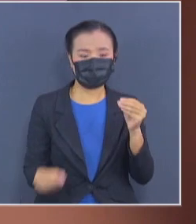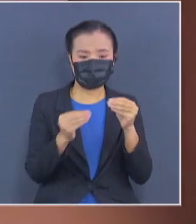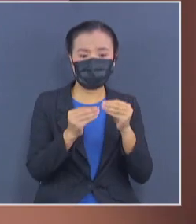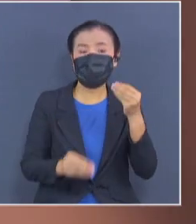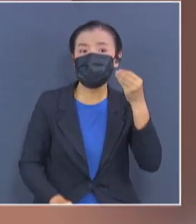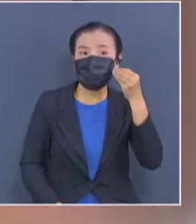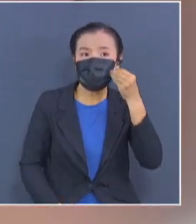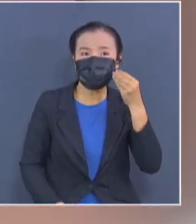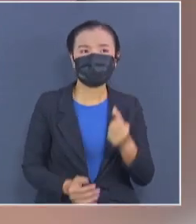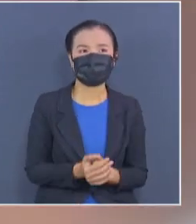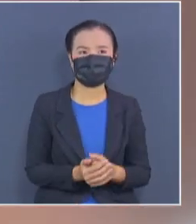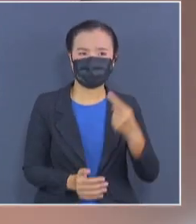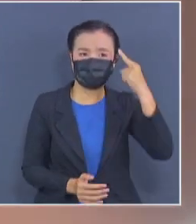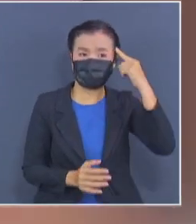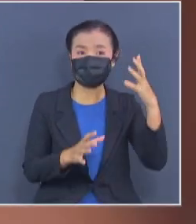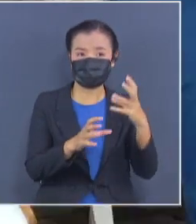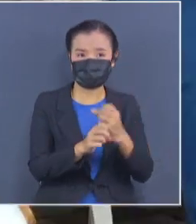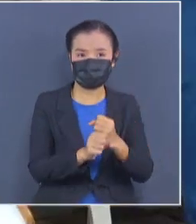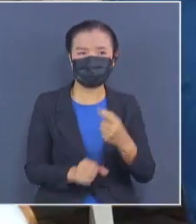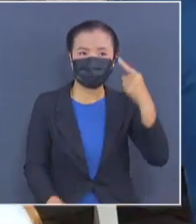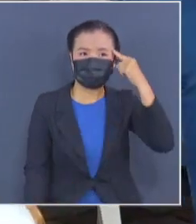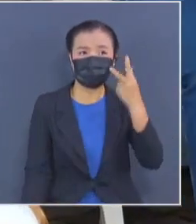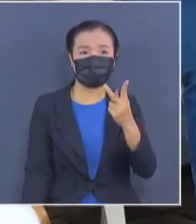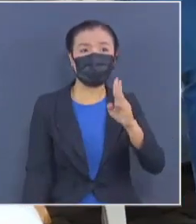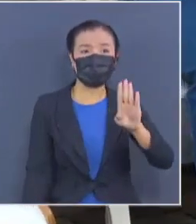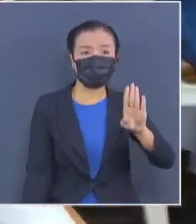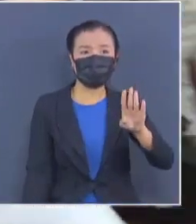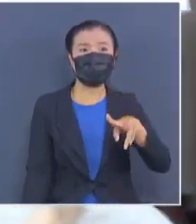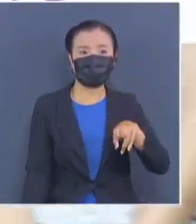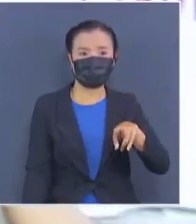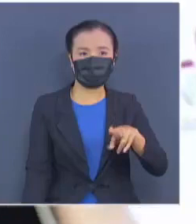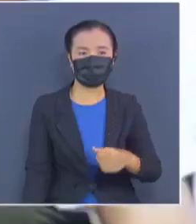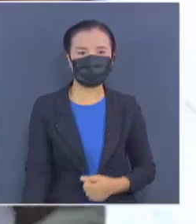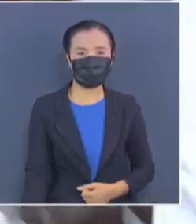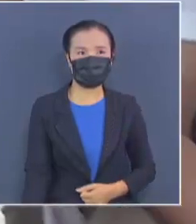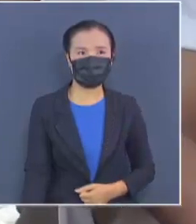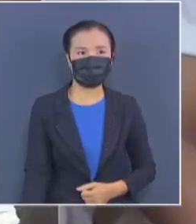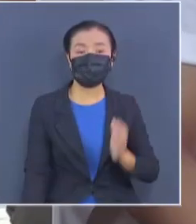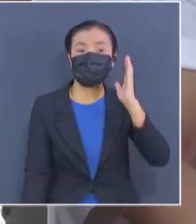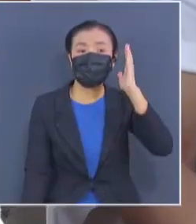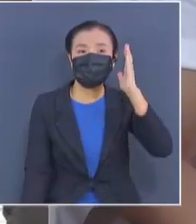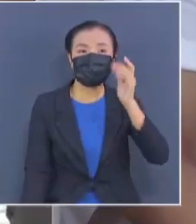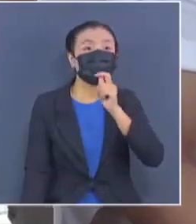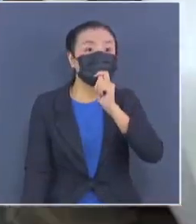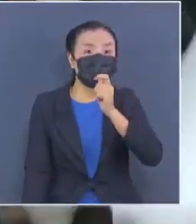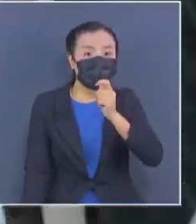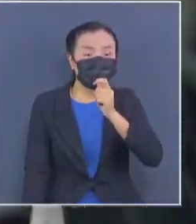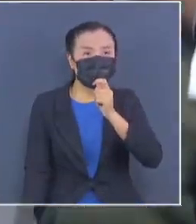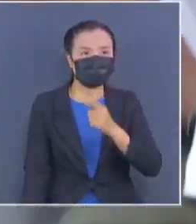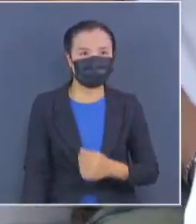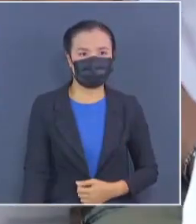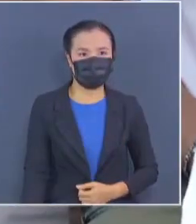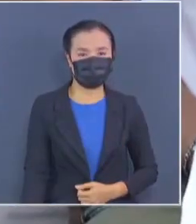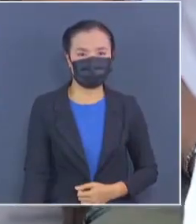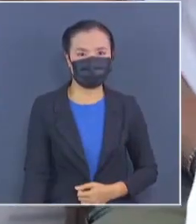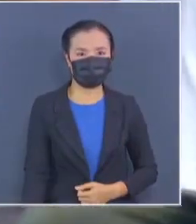อมงานนี้เลยฟันธงค่ะว่าน่าจะคบหาดูใจกันแล้วล่าสุดมีโอกาสเจอฝ่ายชายเลยจ่อไมค์ถามสักหน่อยค่ะ